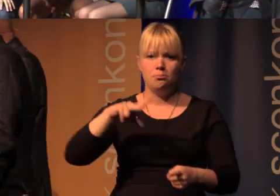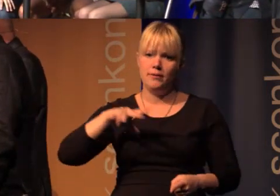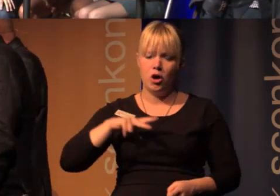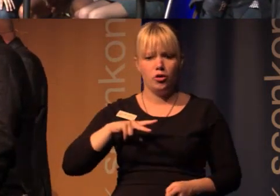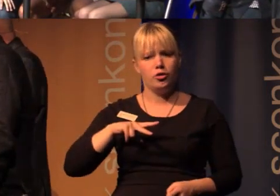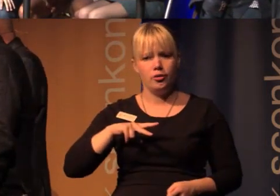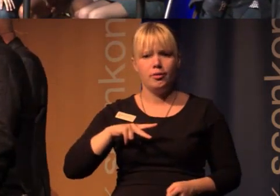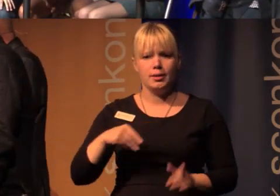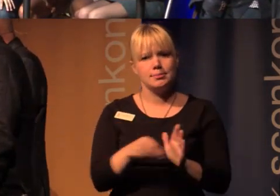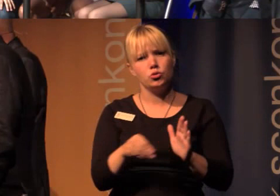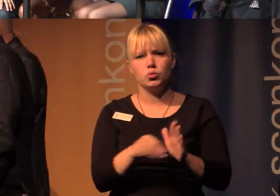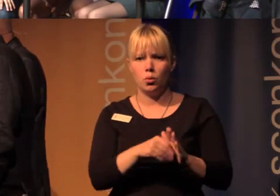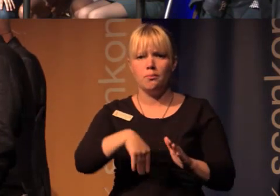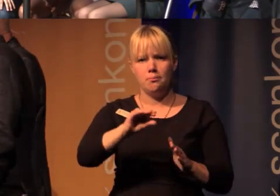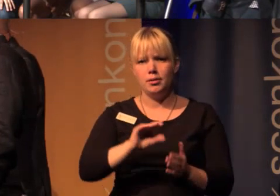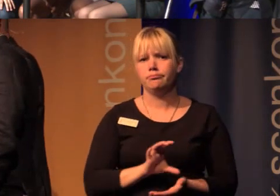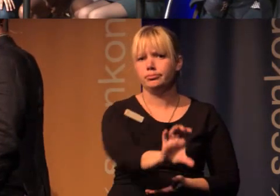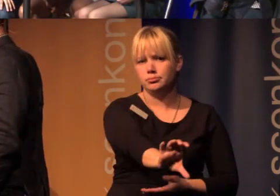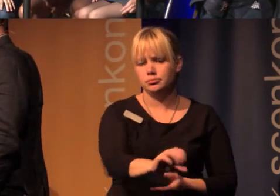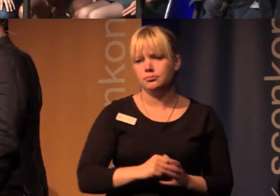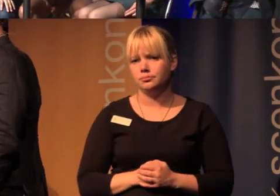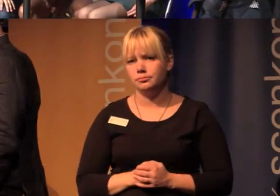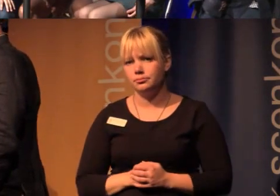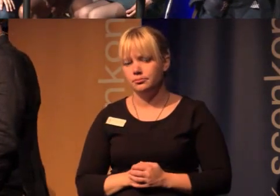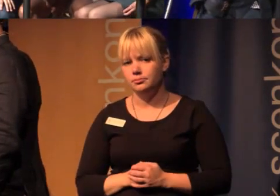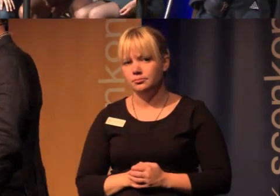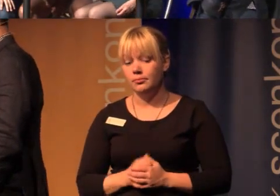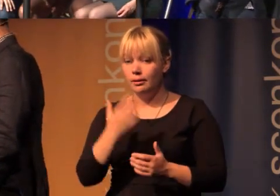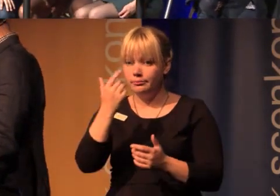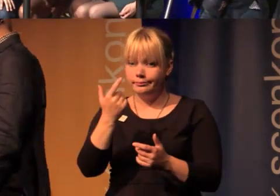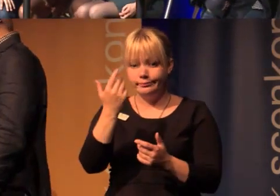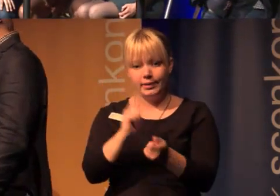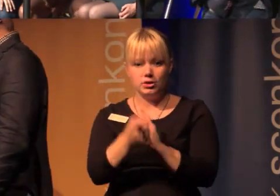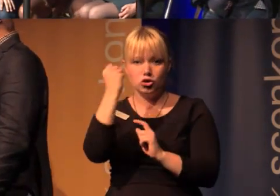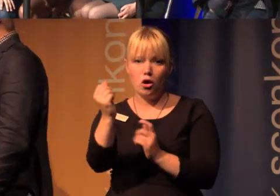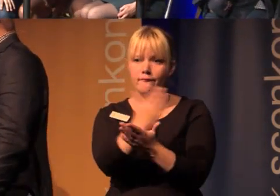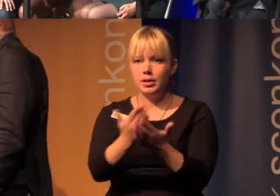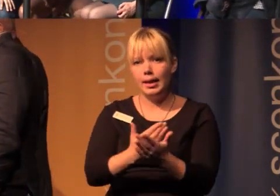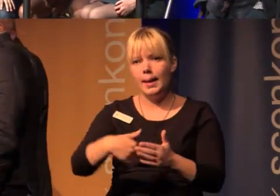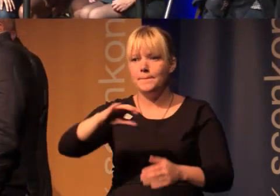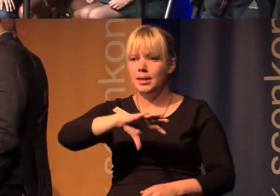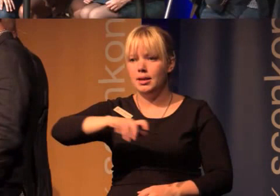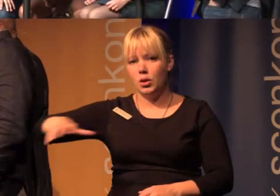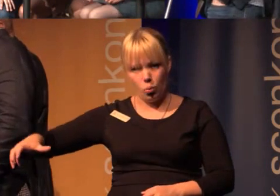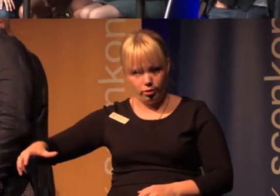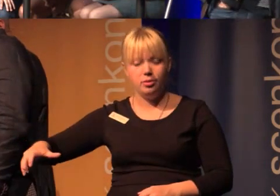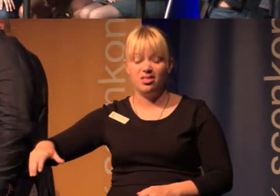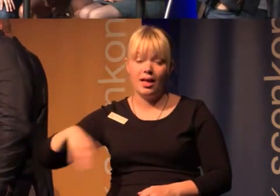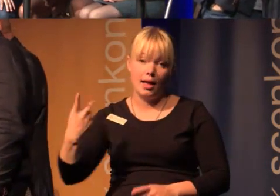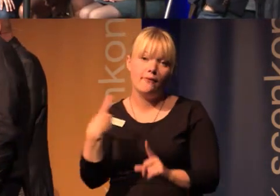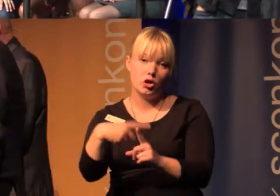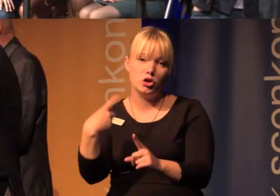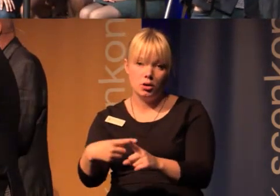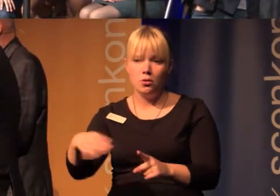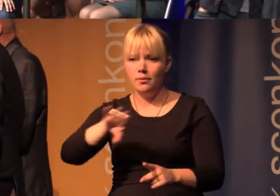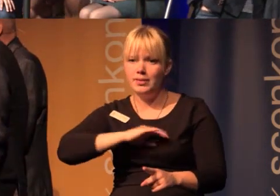och mer. Men sen finns också en fråga om regionalisering, att det är ju fördelaktigt och bra ifall